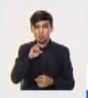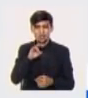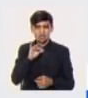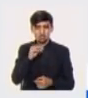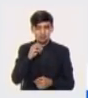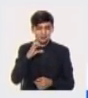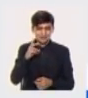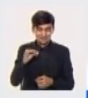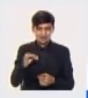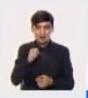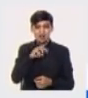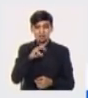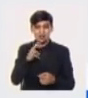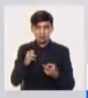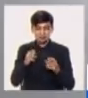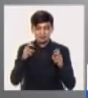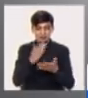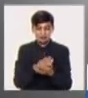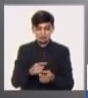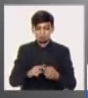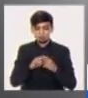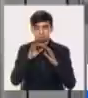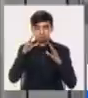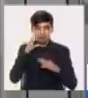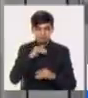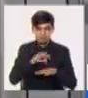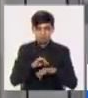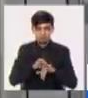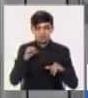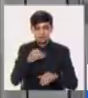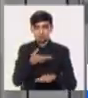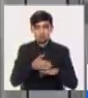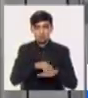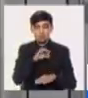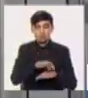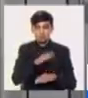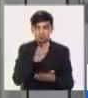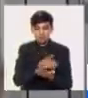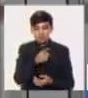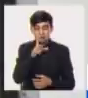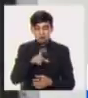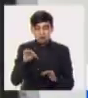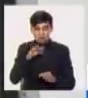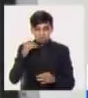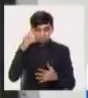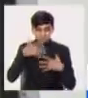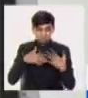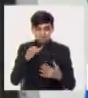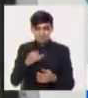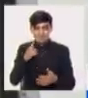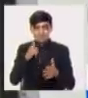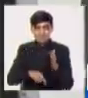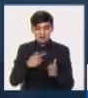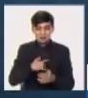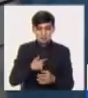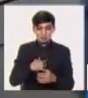Саясаттанушы Ерлан Саировты 10 күннен астам уақыт ауырып жатыр. Бұл аурудың алқамы ауыр. Менің ойымша адамның санасын улап күресуге деген сенімін